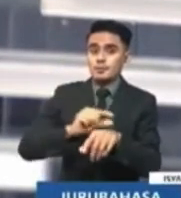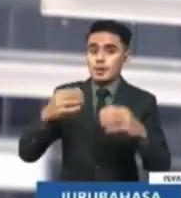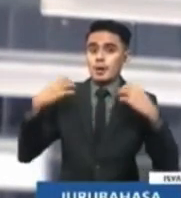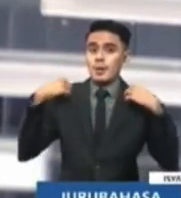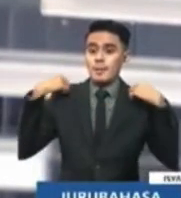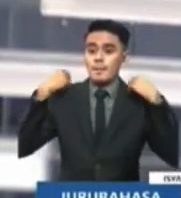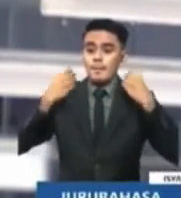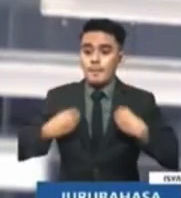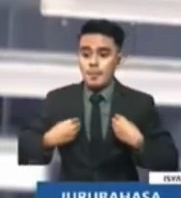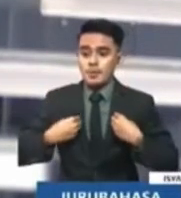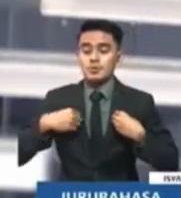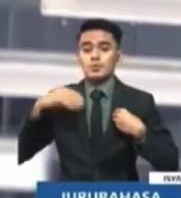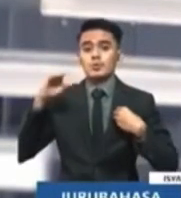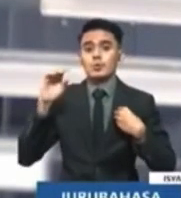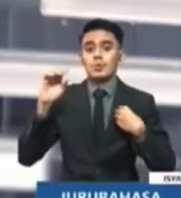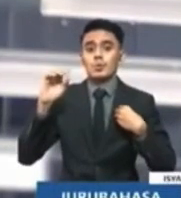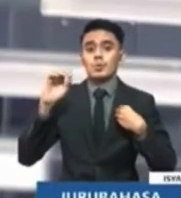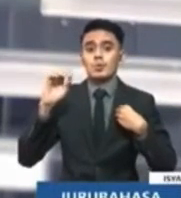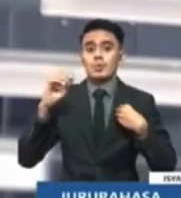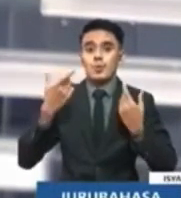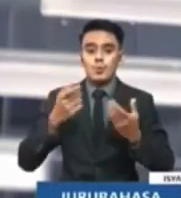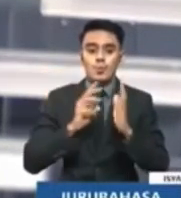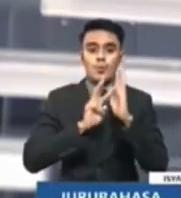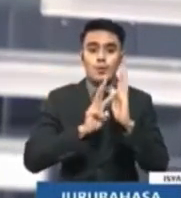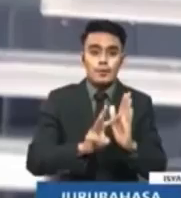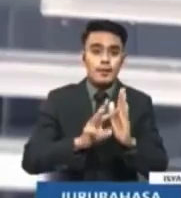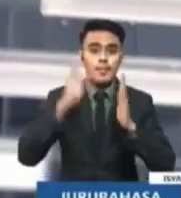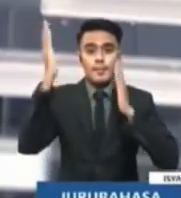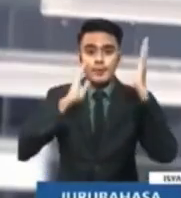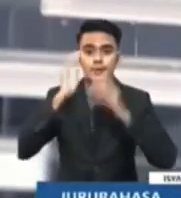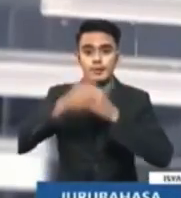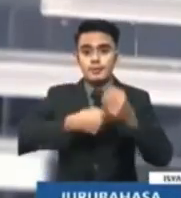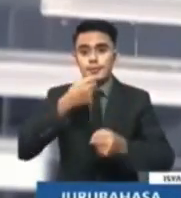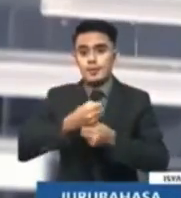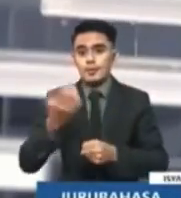negara pada Temasya Sukan Olimpik 2020 di Tokyo tahun lalu. Sekian, terima kasih.